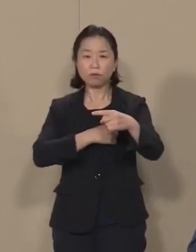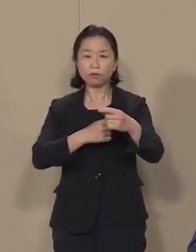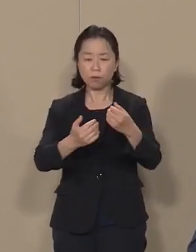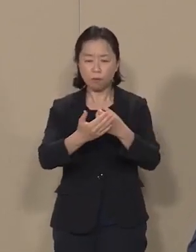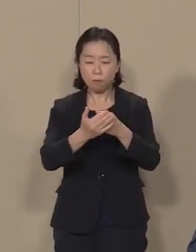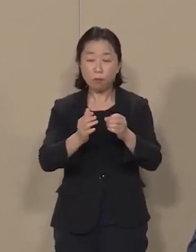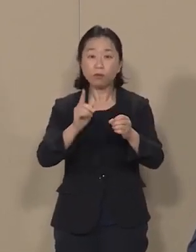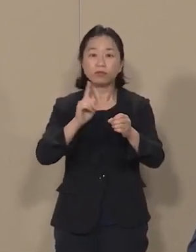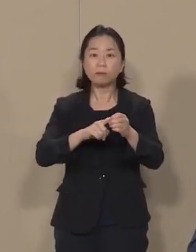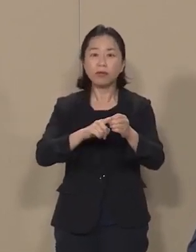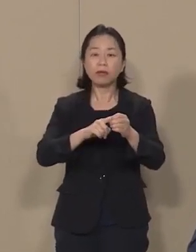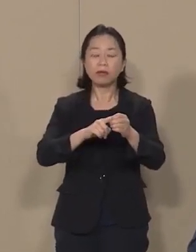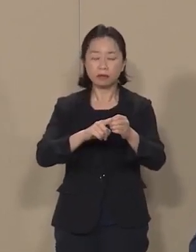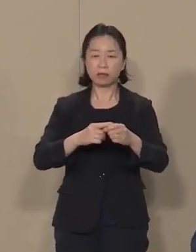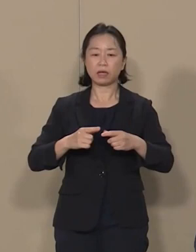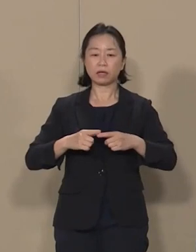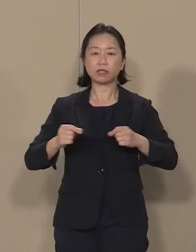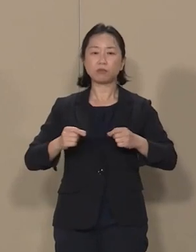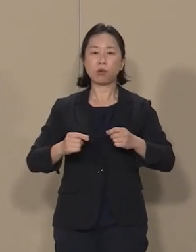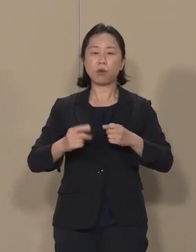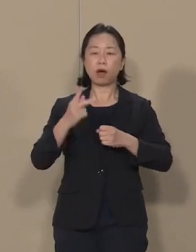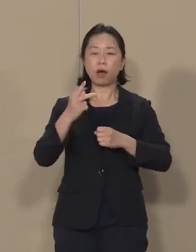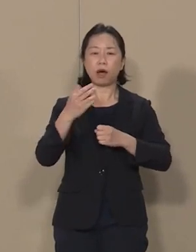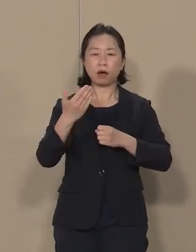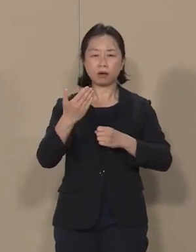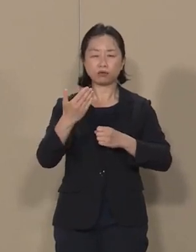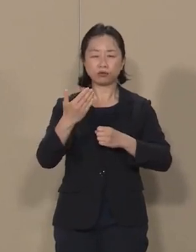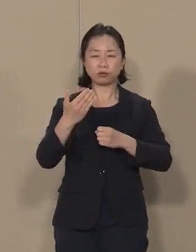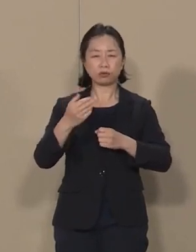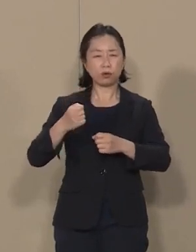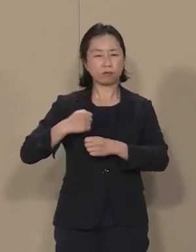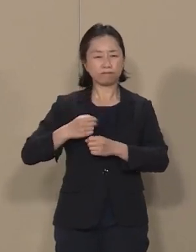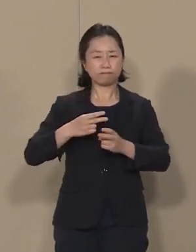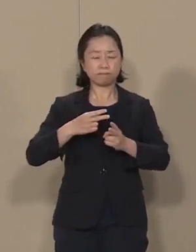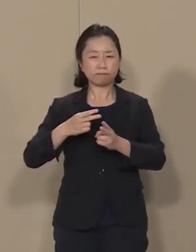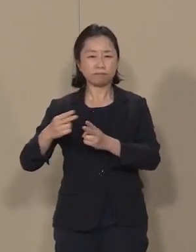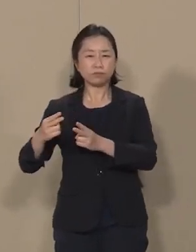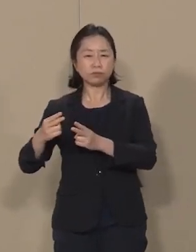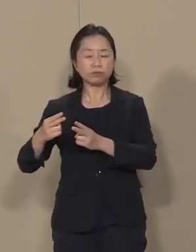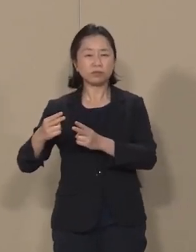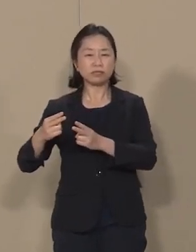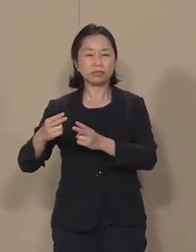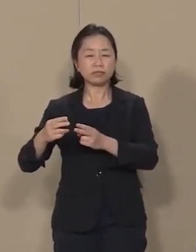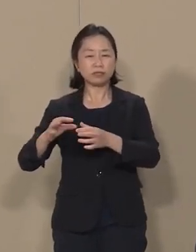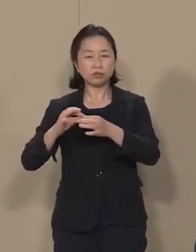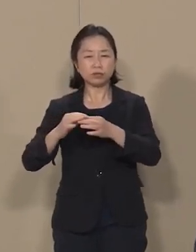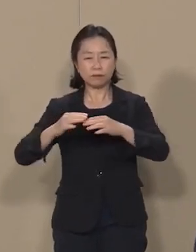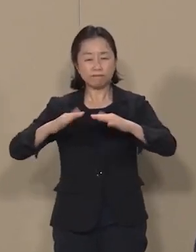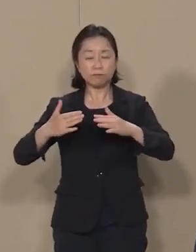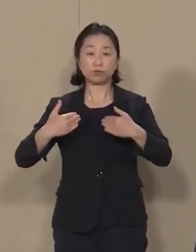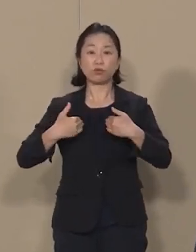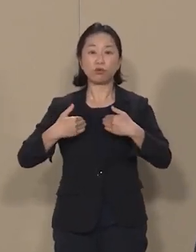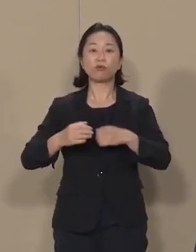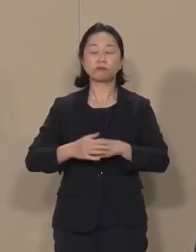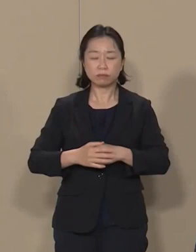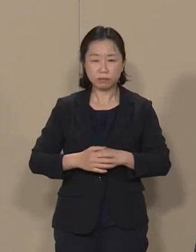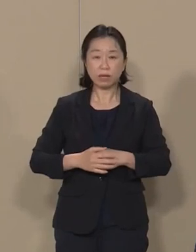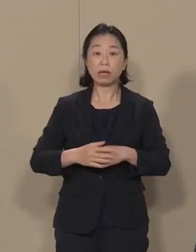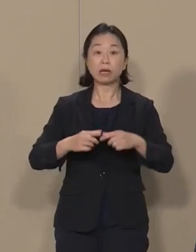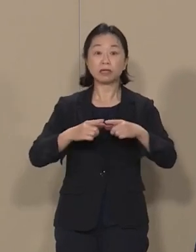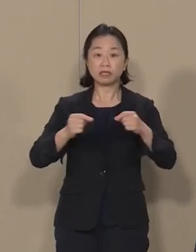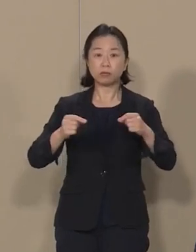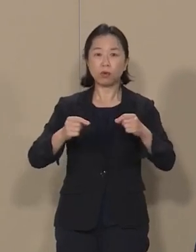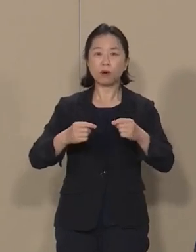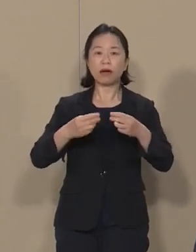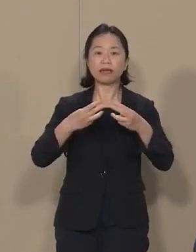日本は核武装うんの議論もこれは多分にすべきではないと思います日本には非核三原則があると言われてい